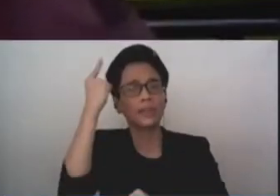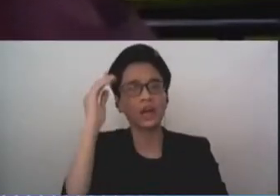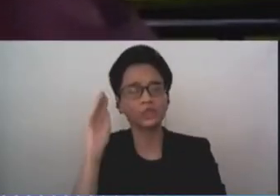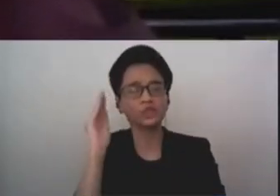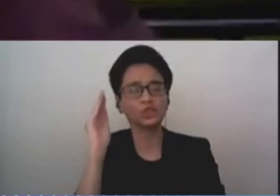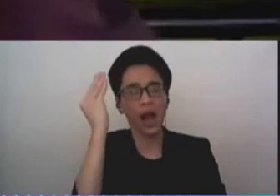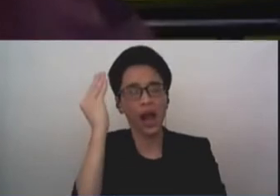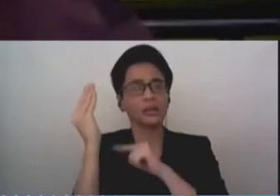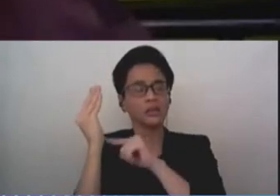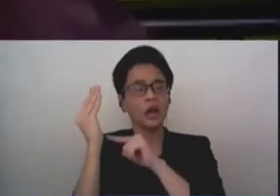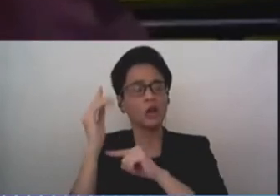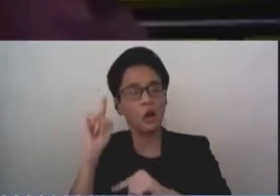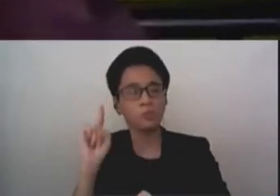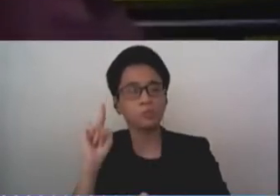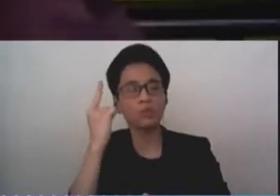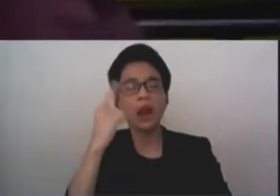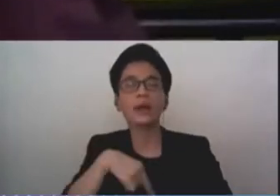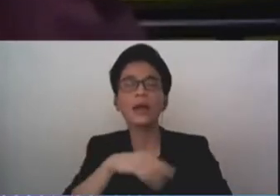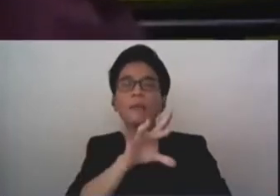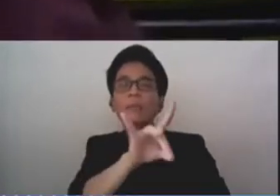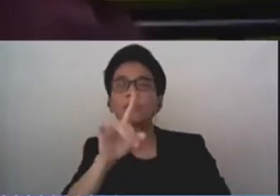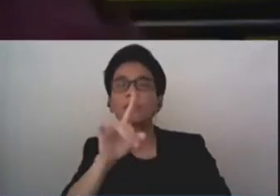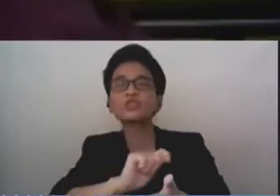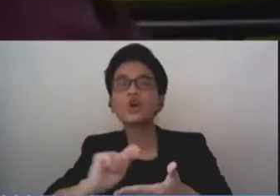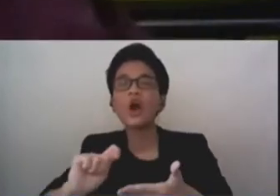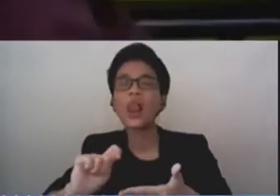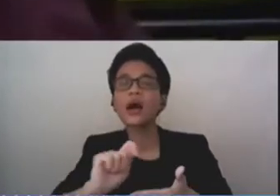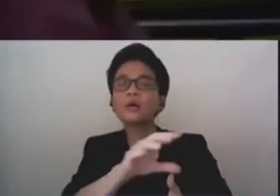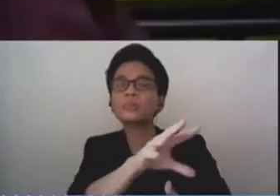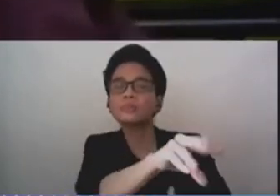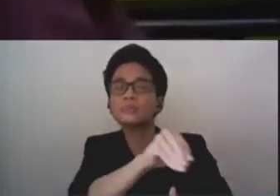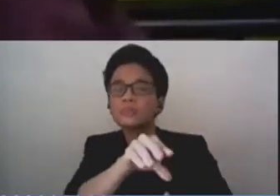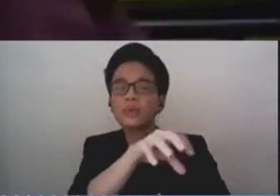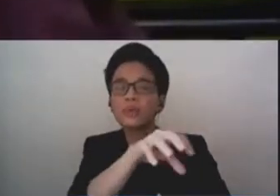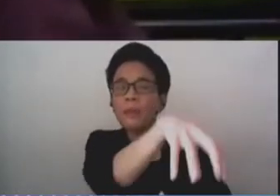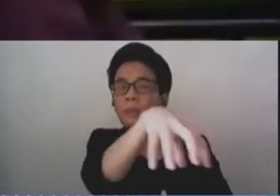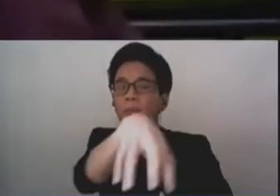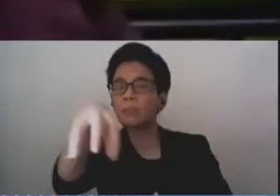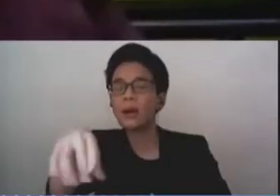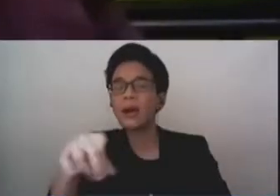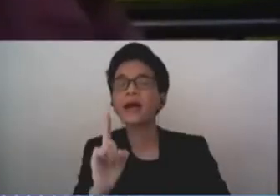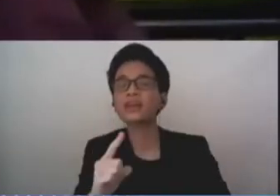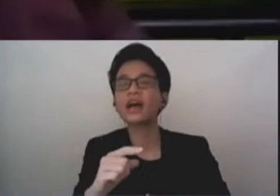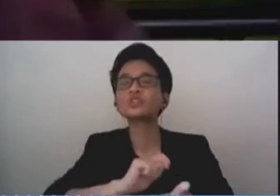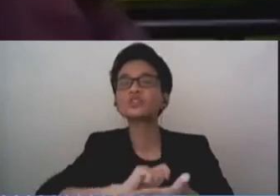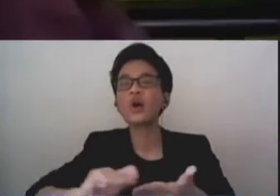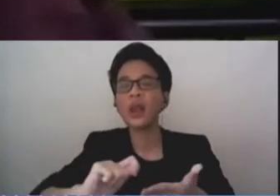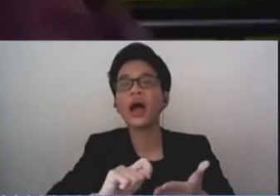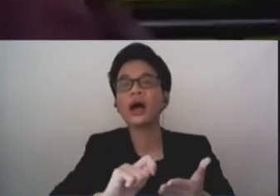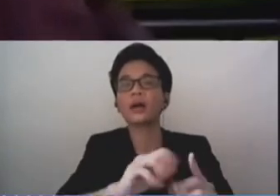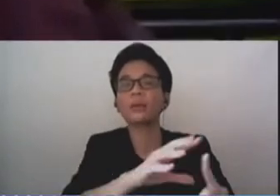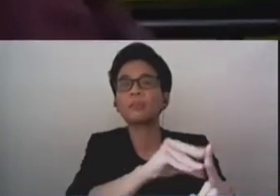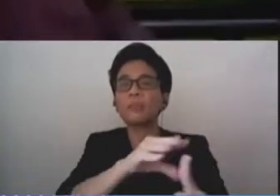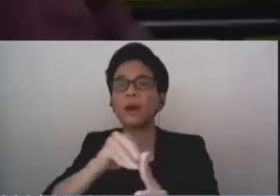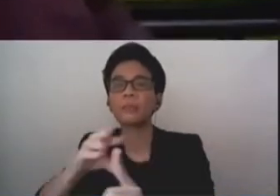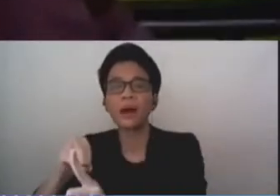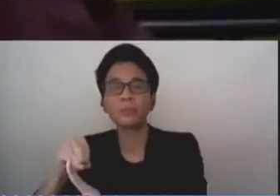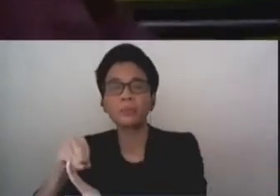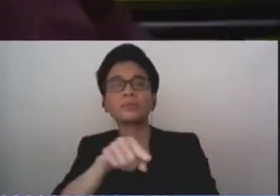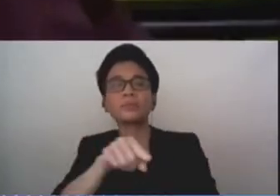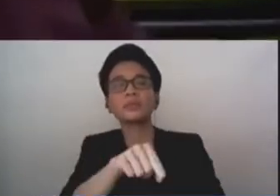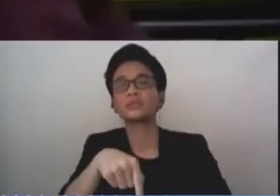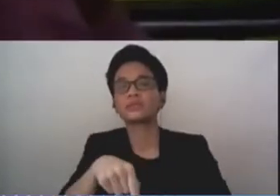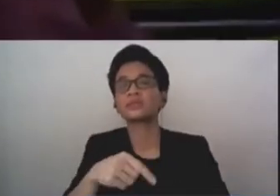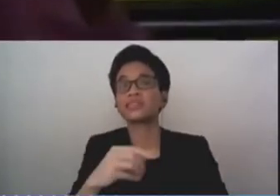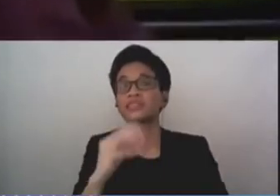sekolah percontohan di setiap wilayah DKI